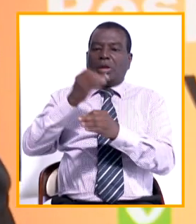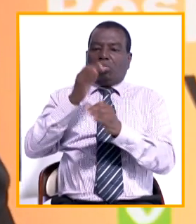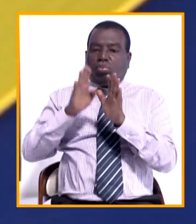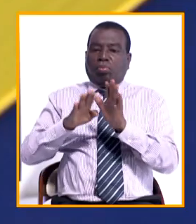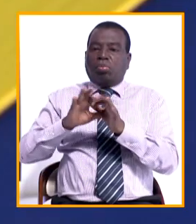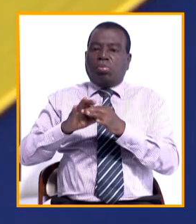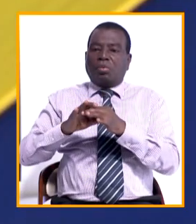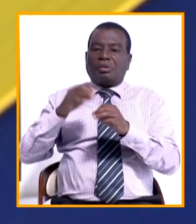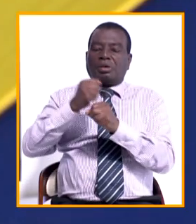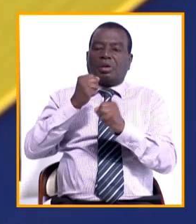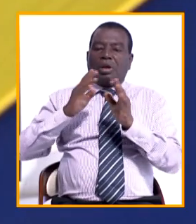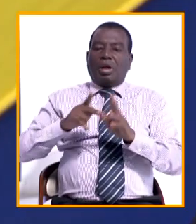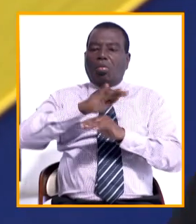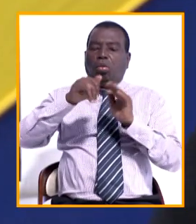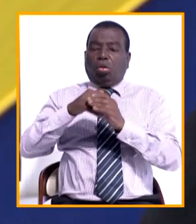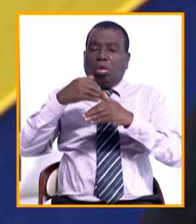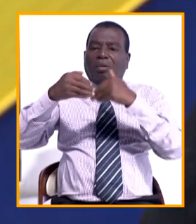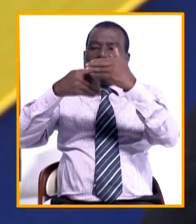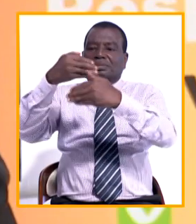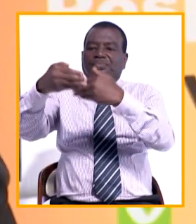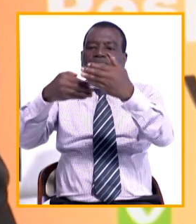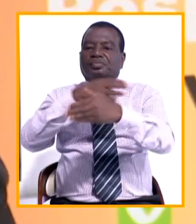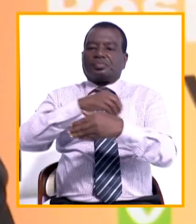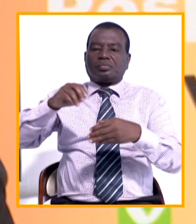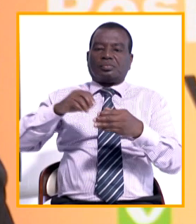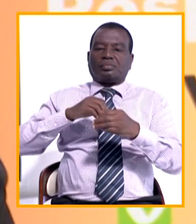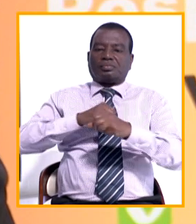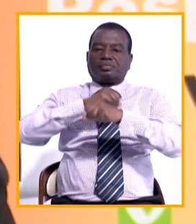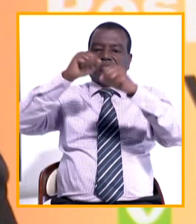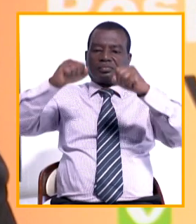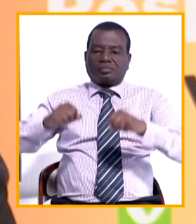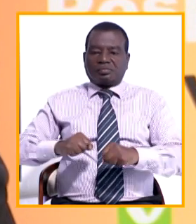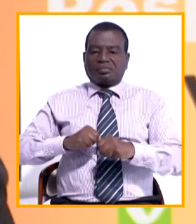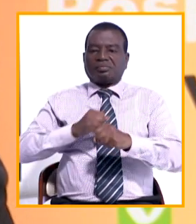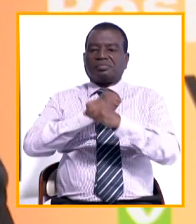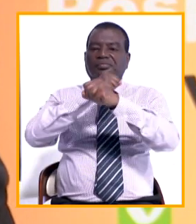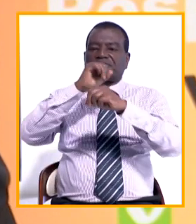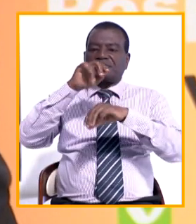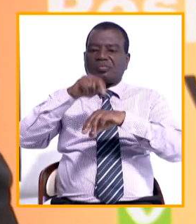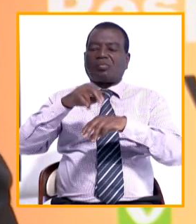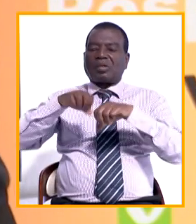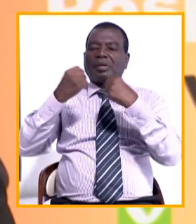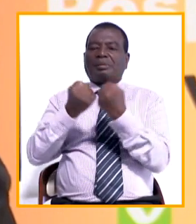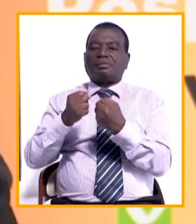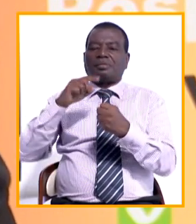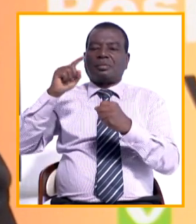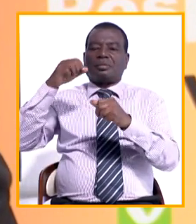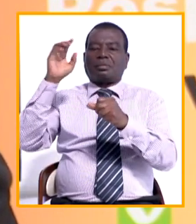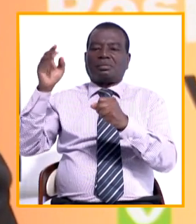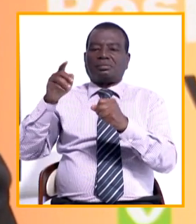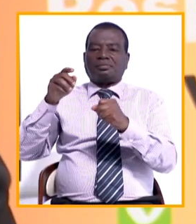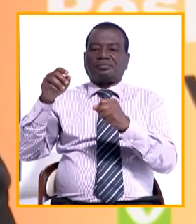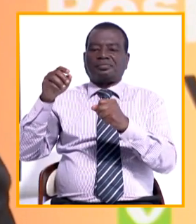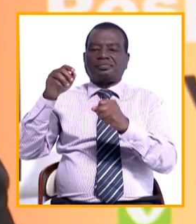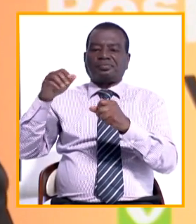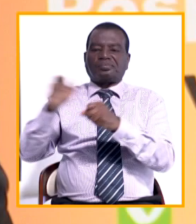l'État à la retraite. Toutes ces avancées notables font du système de protection sociale robuste de la Côte d'Ivoire l'un des plus complets